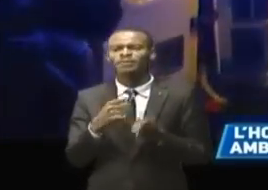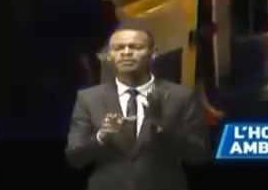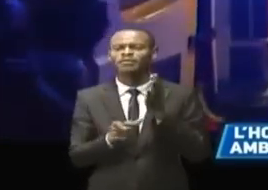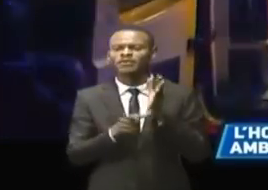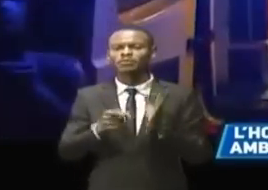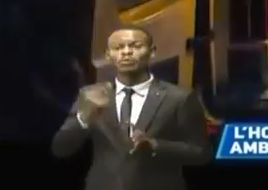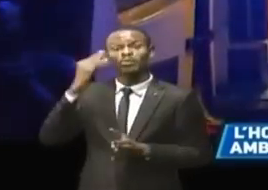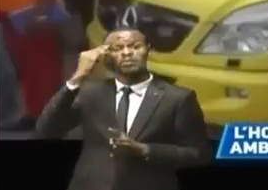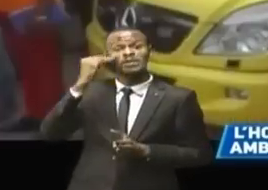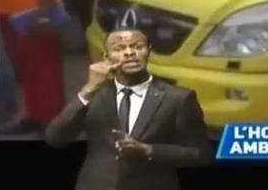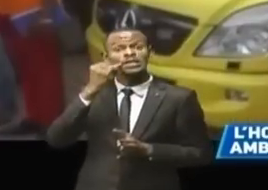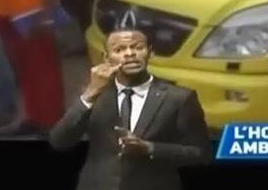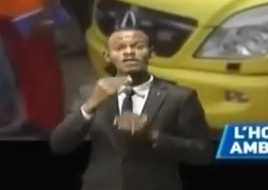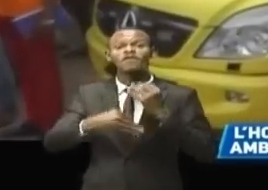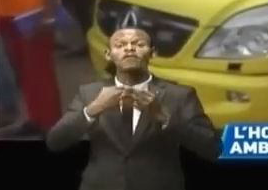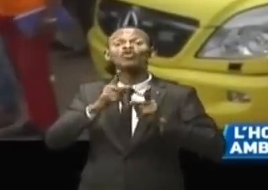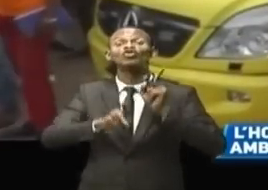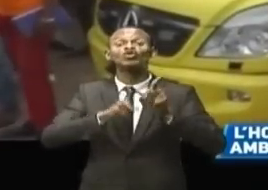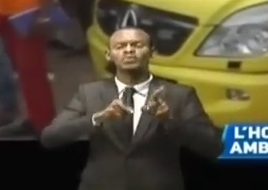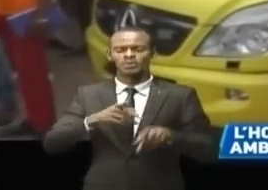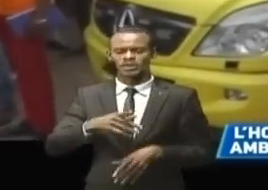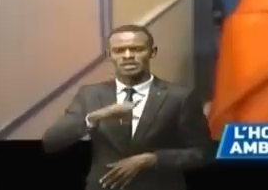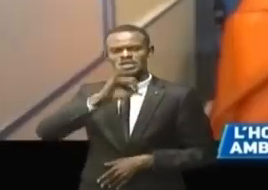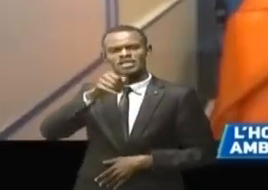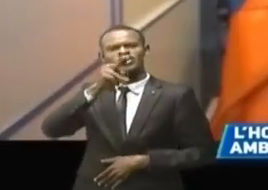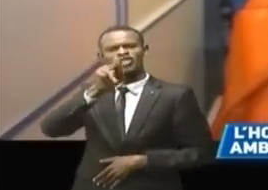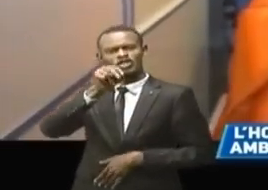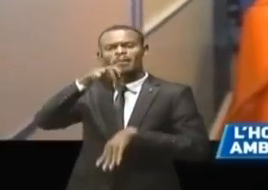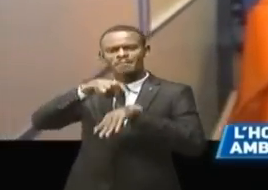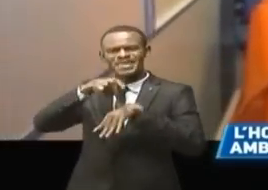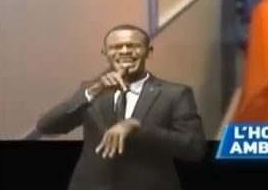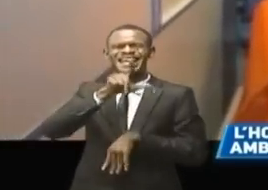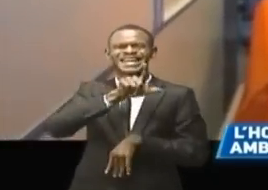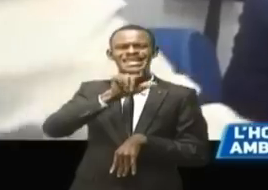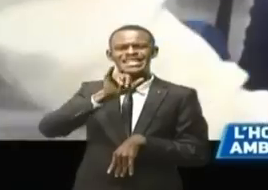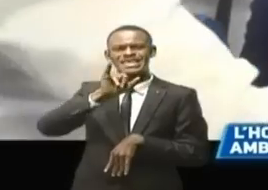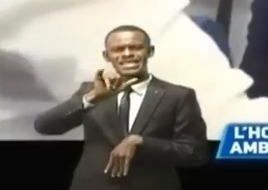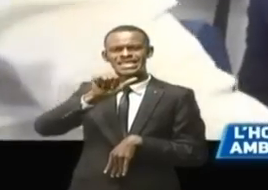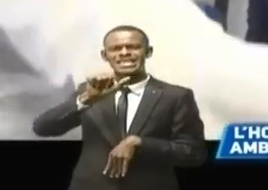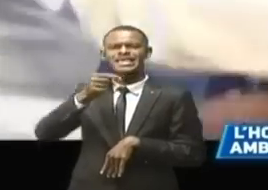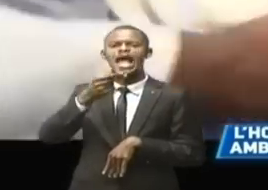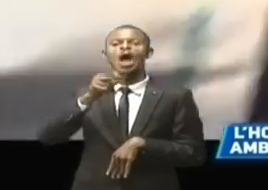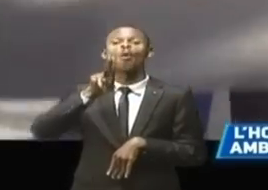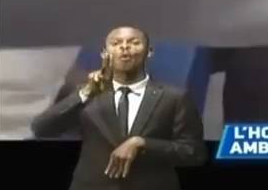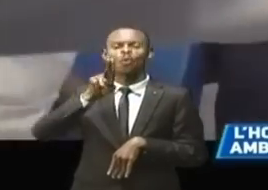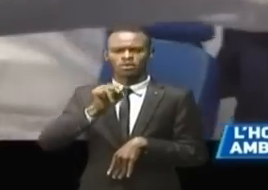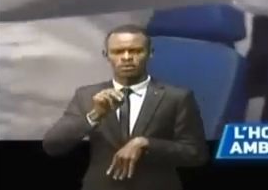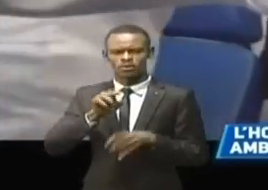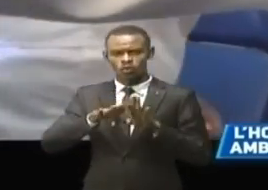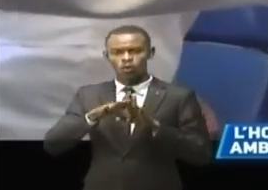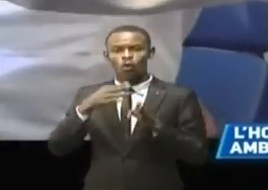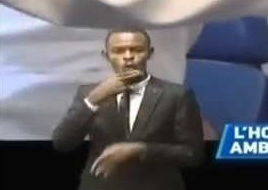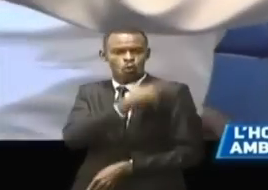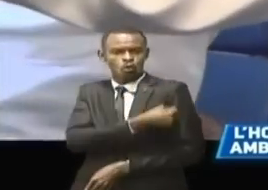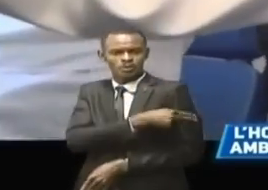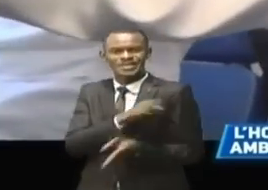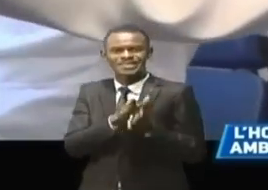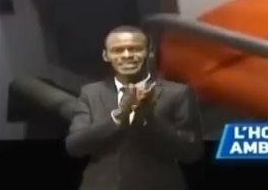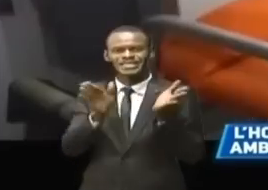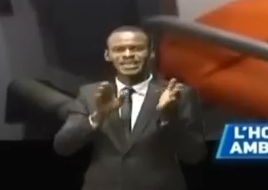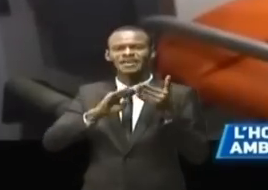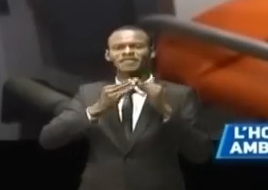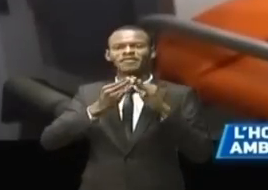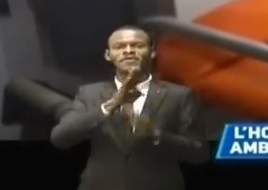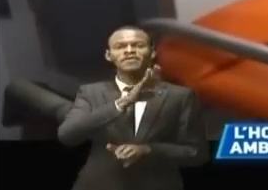Mercedes Pimpon Neuf. Grâce à cette ambulance médicalisée, l'hôpital général de Bumba pourra désormais assurer des transferts